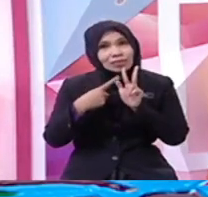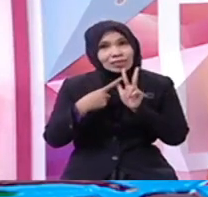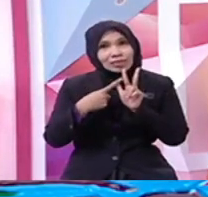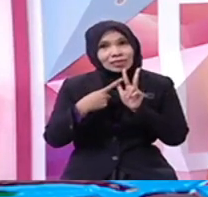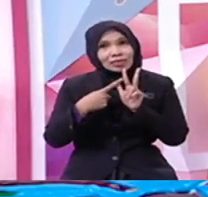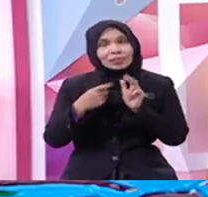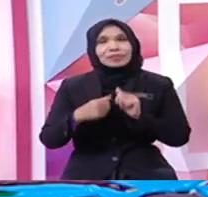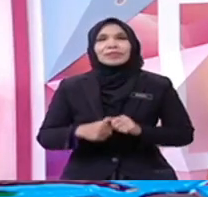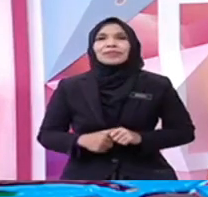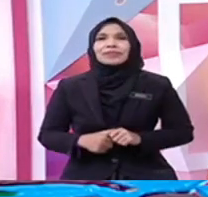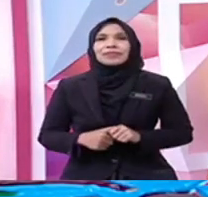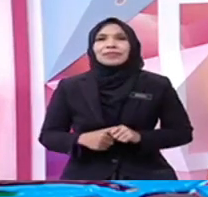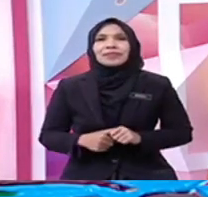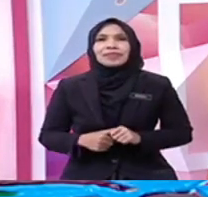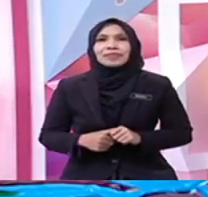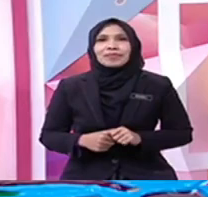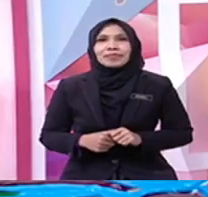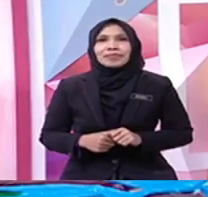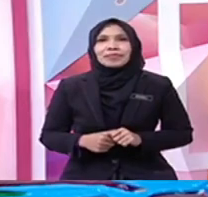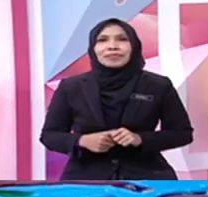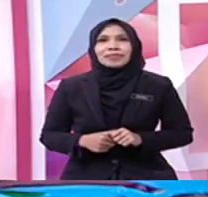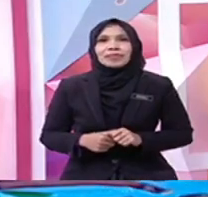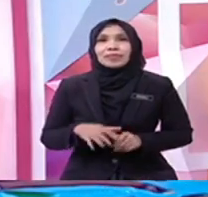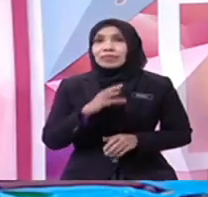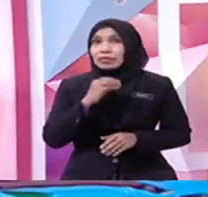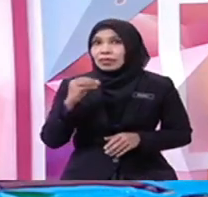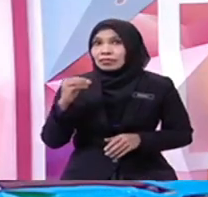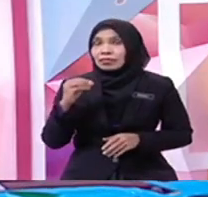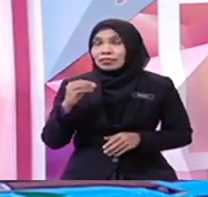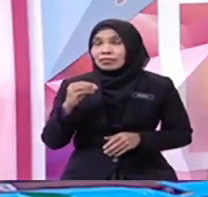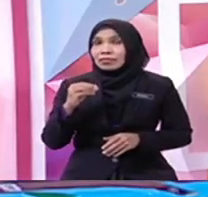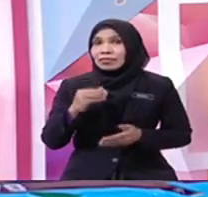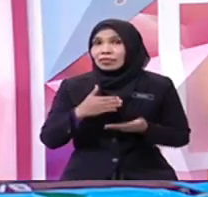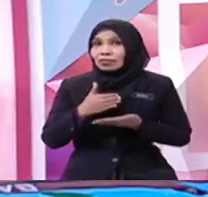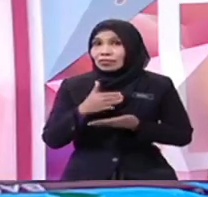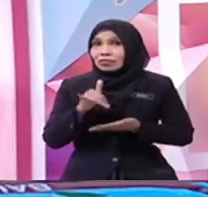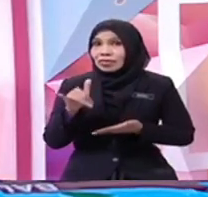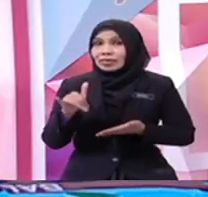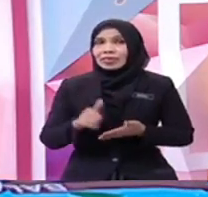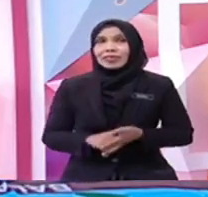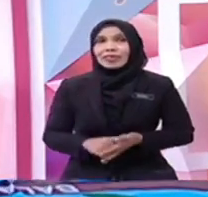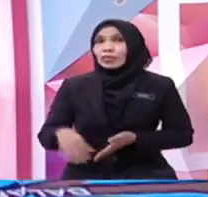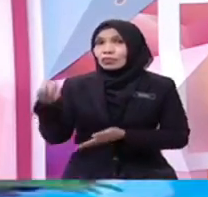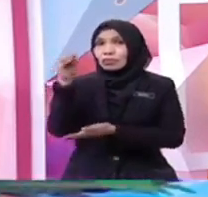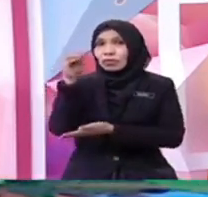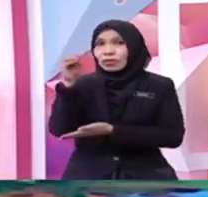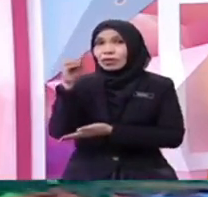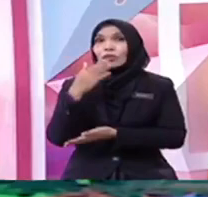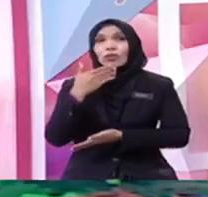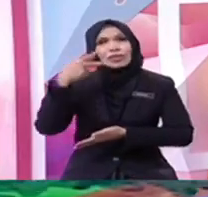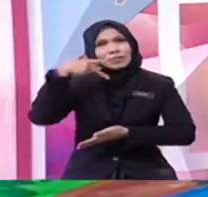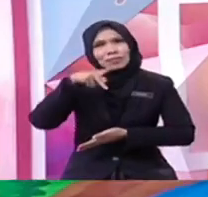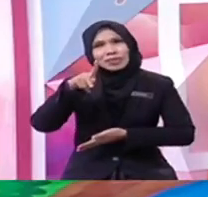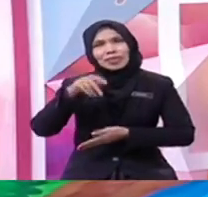123 oke dan seterusnya seterusnya kita pergi kepada ular kita yang berwarna